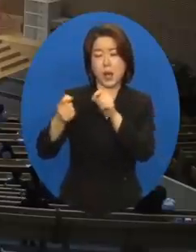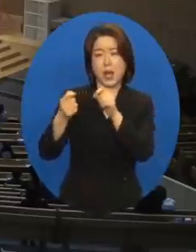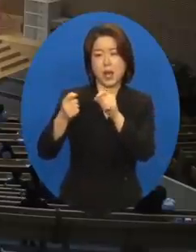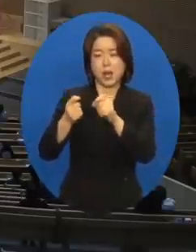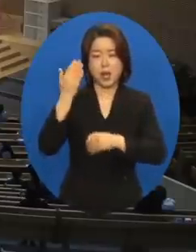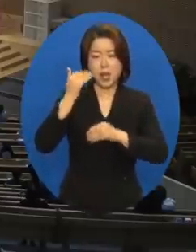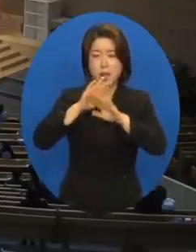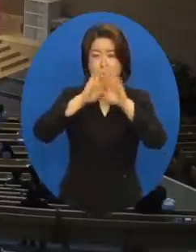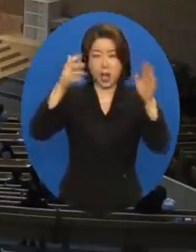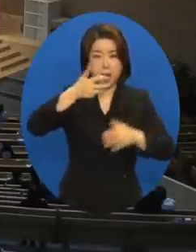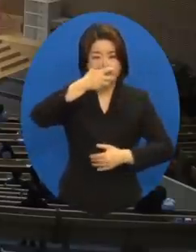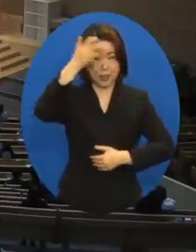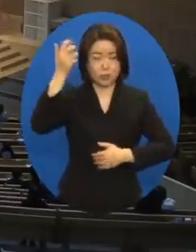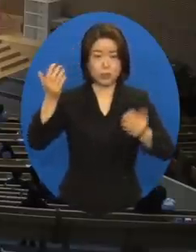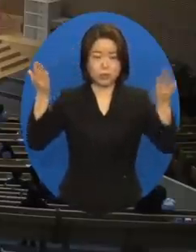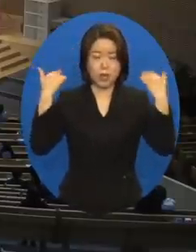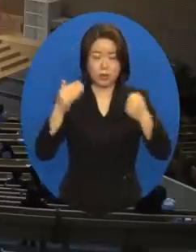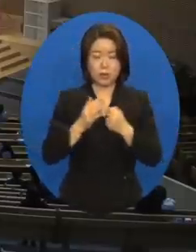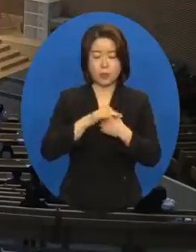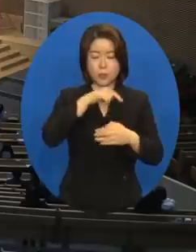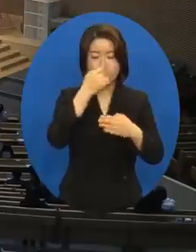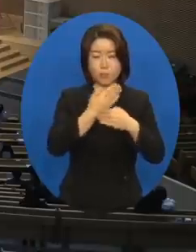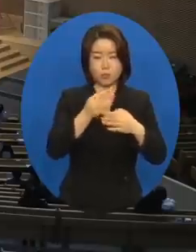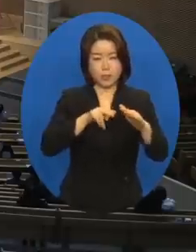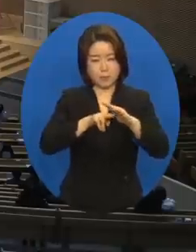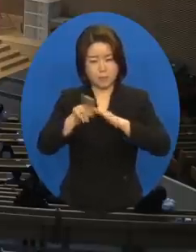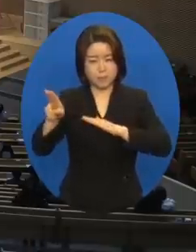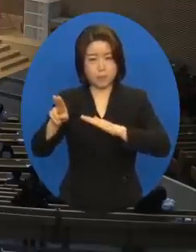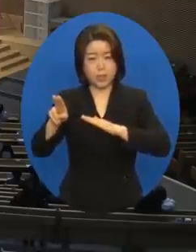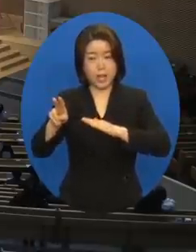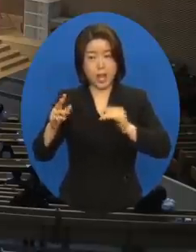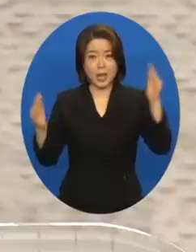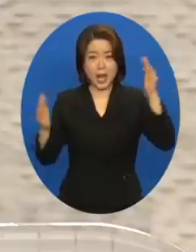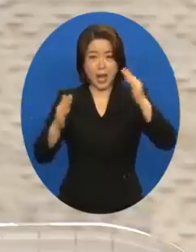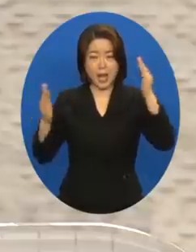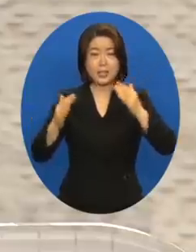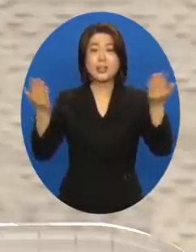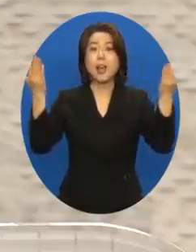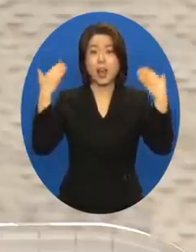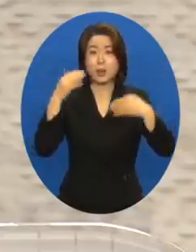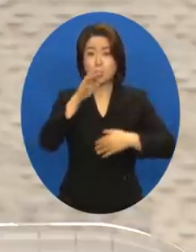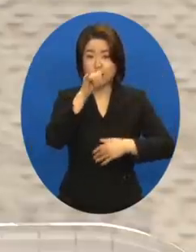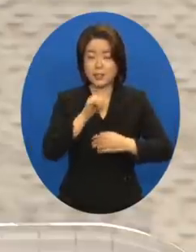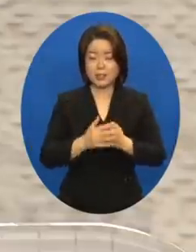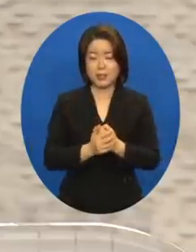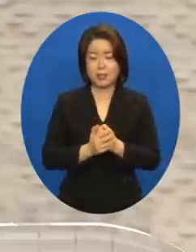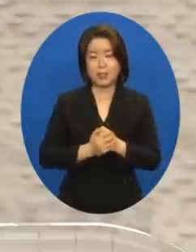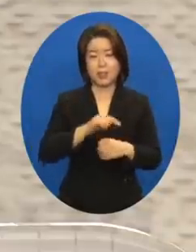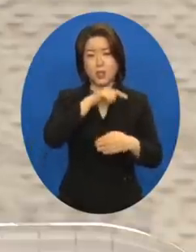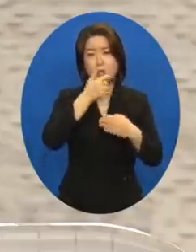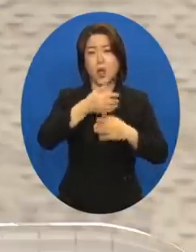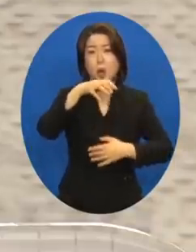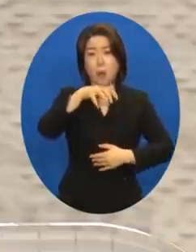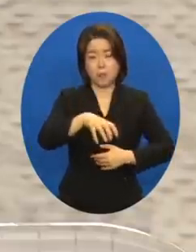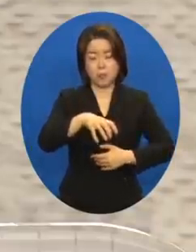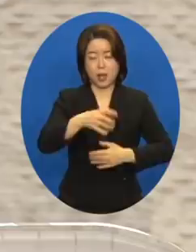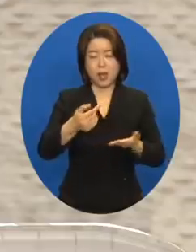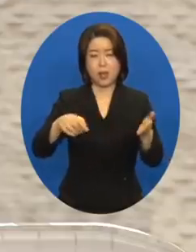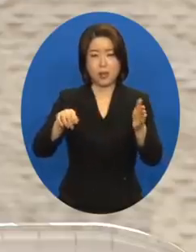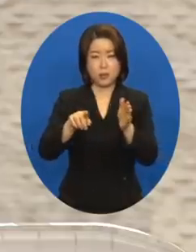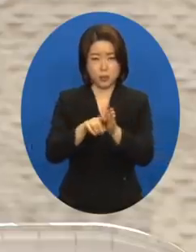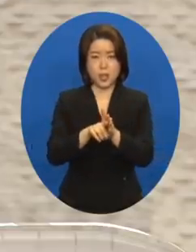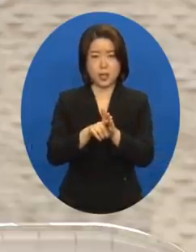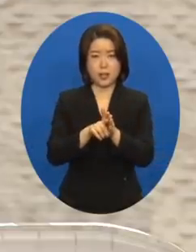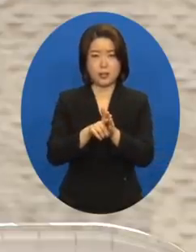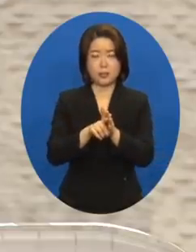하늘꿈 학교 우리 탈북 청소년들 학교에 그래서 북한 을 위한